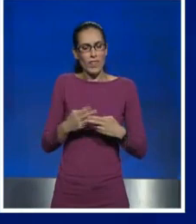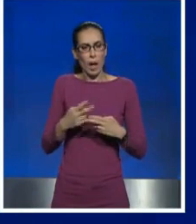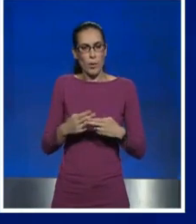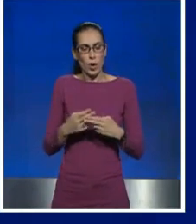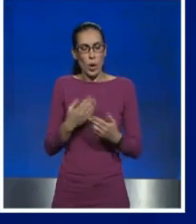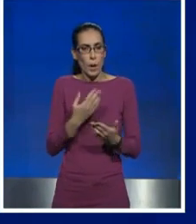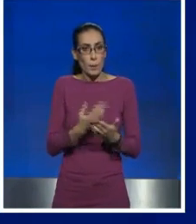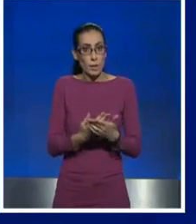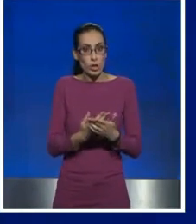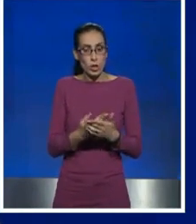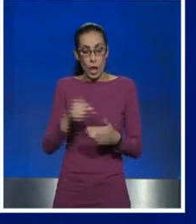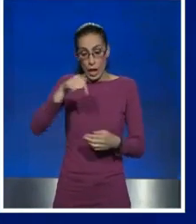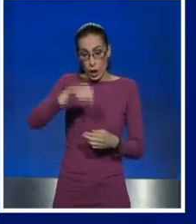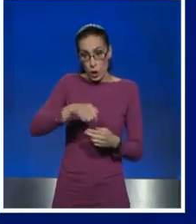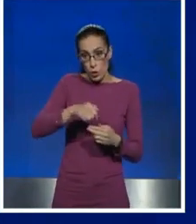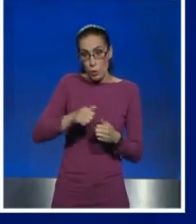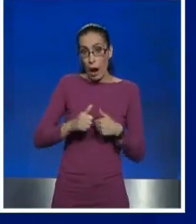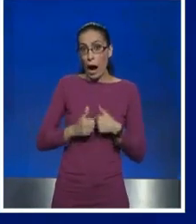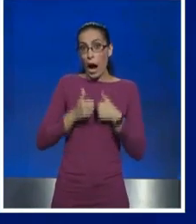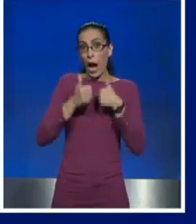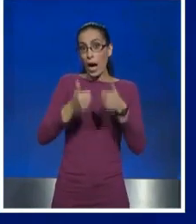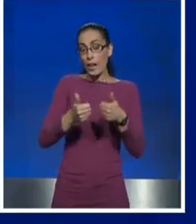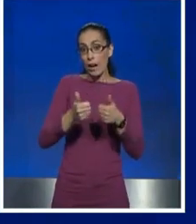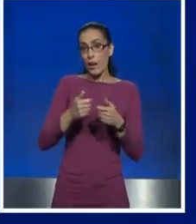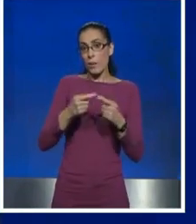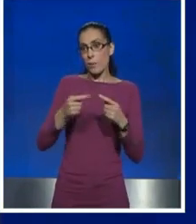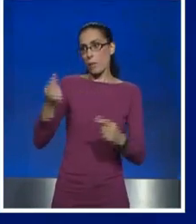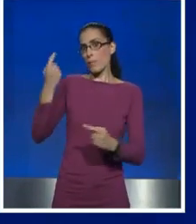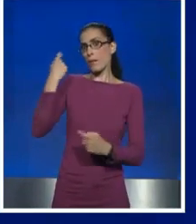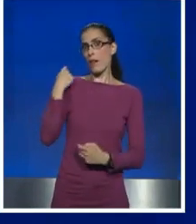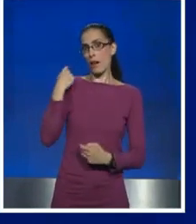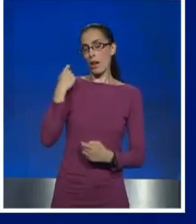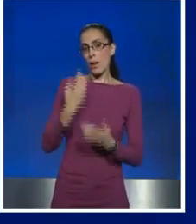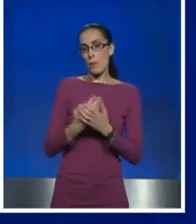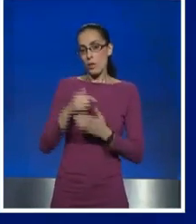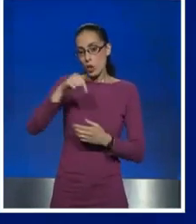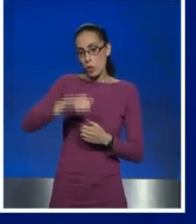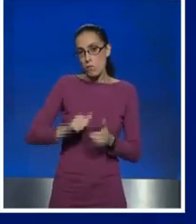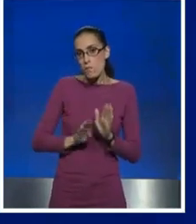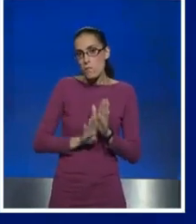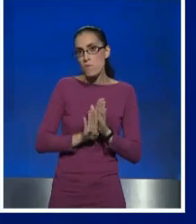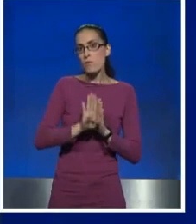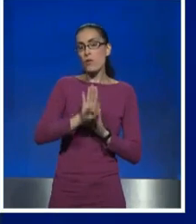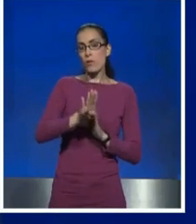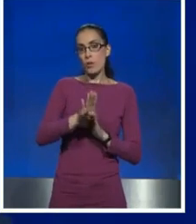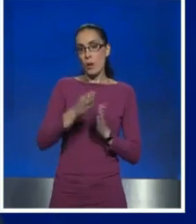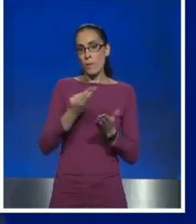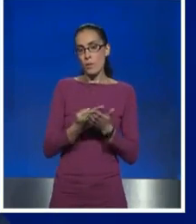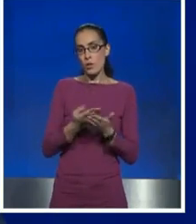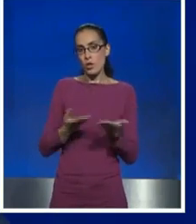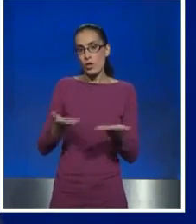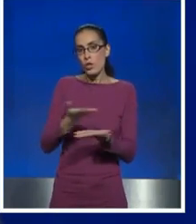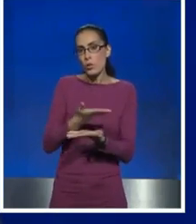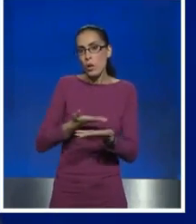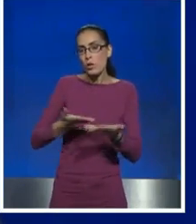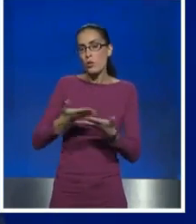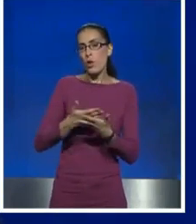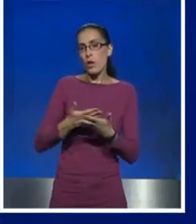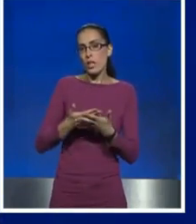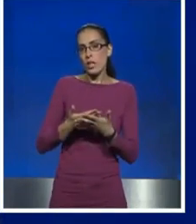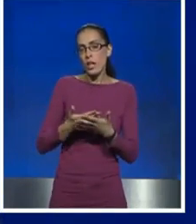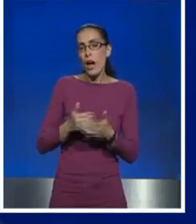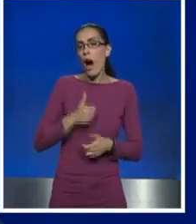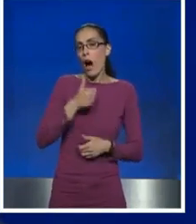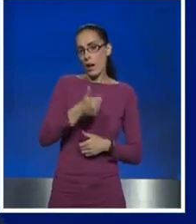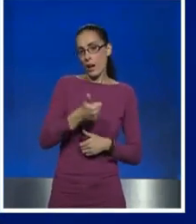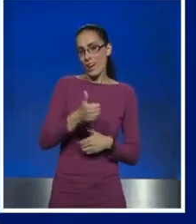nistgħu nkunu aħjar milli konna l-bieraħ. Dejjem nimpruvjaw, dejjem intejbu s-sitwazzjoni, għax xejn mhu perfett f'din id-dinja,